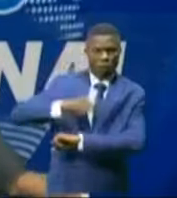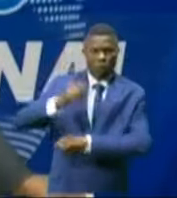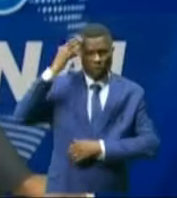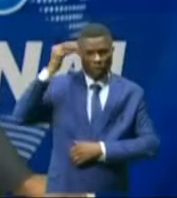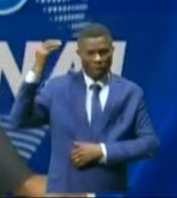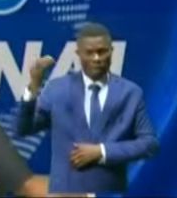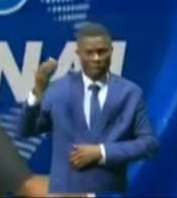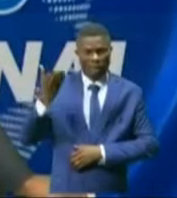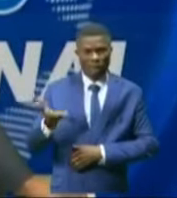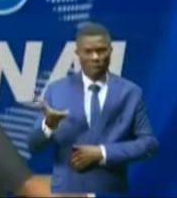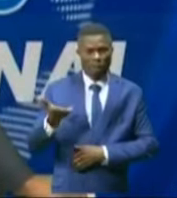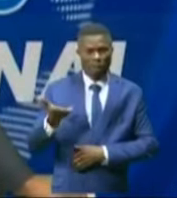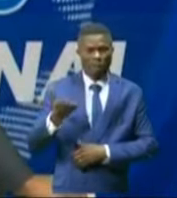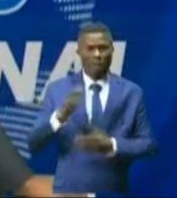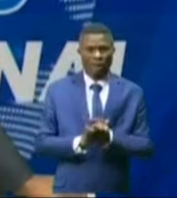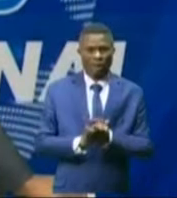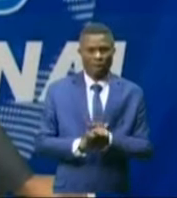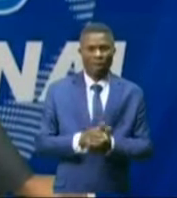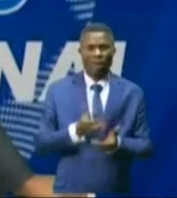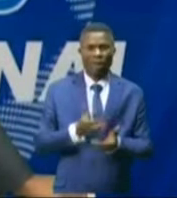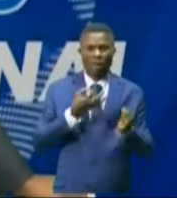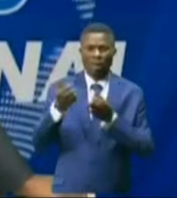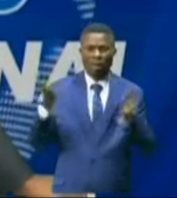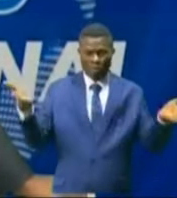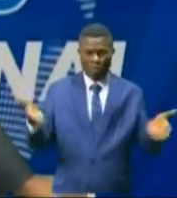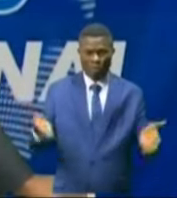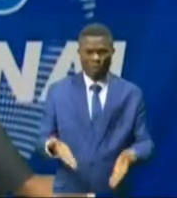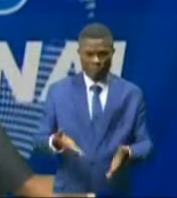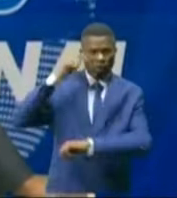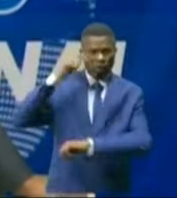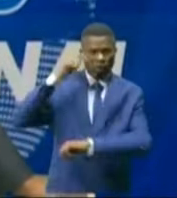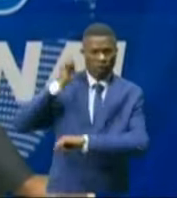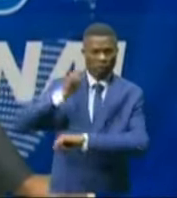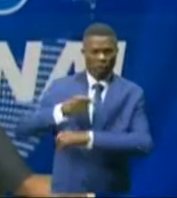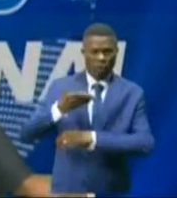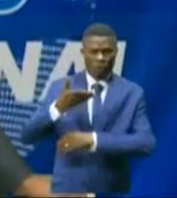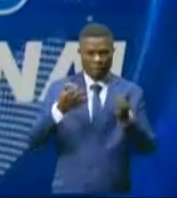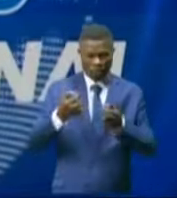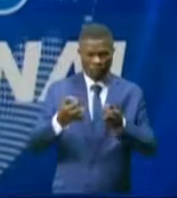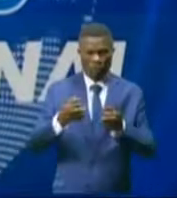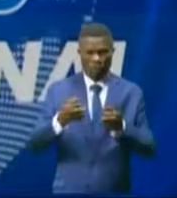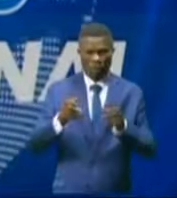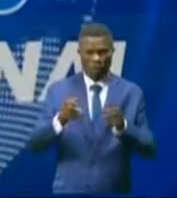France, Dia Aki, a également assisté à ces procès. Le président